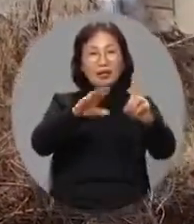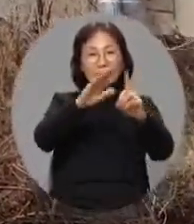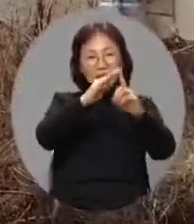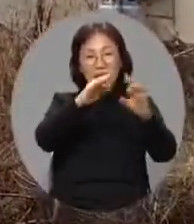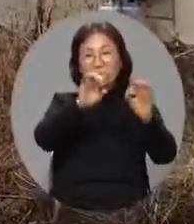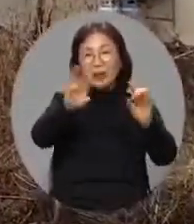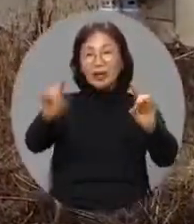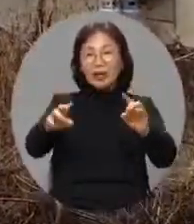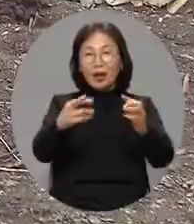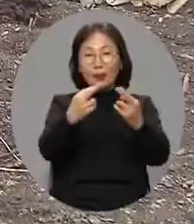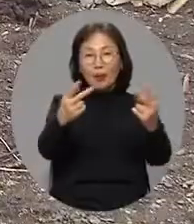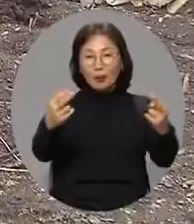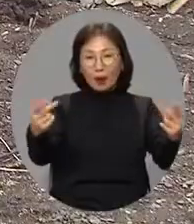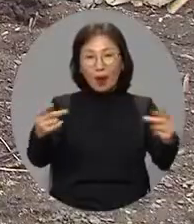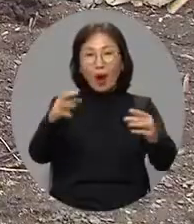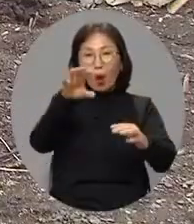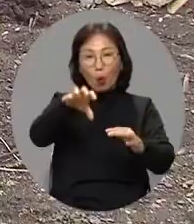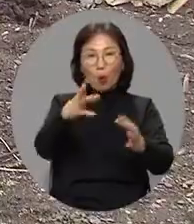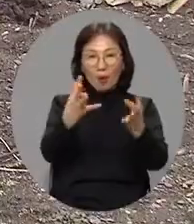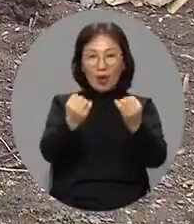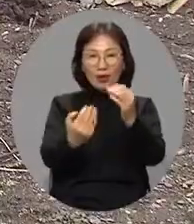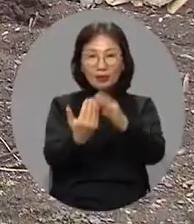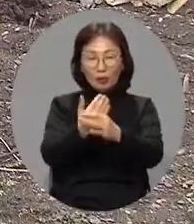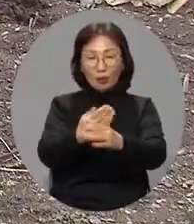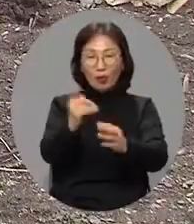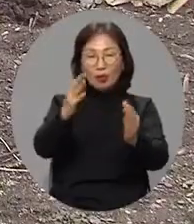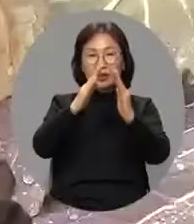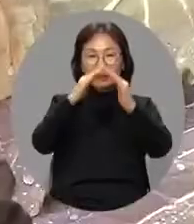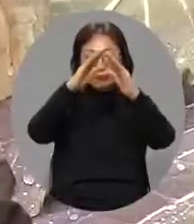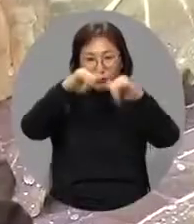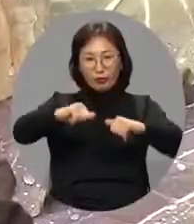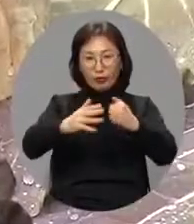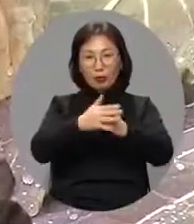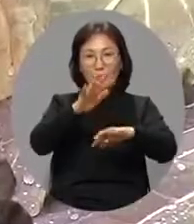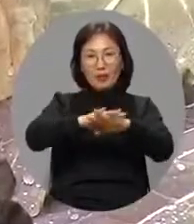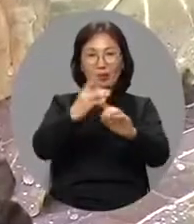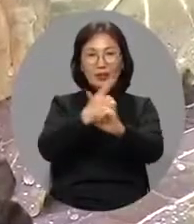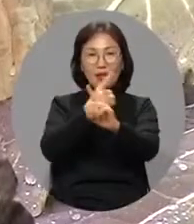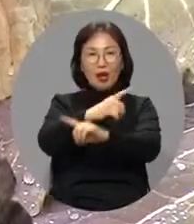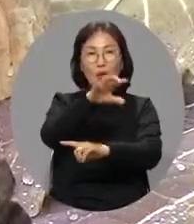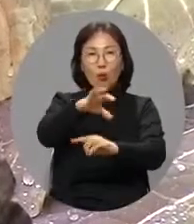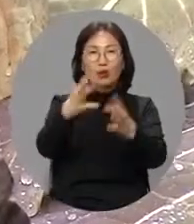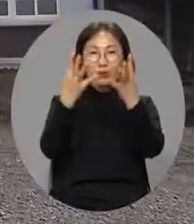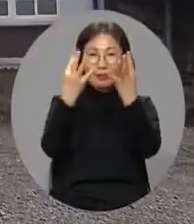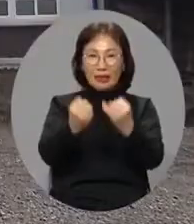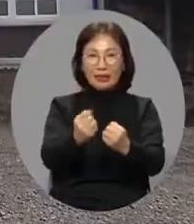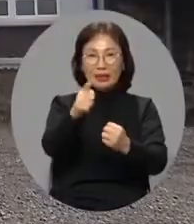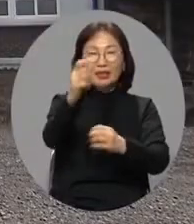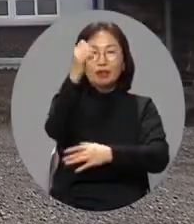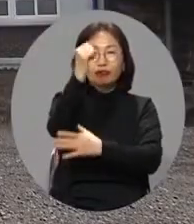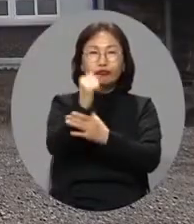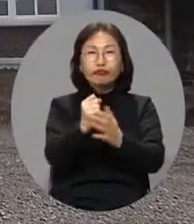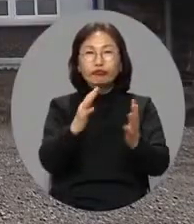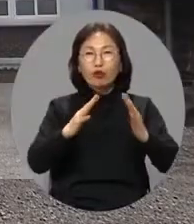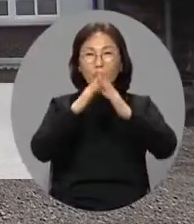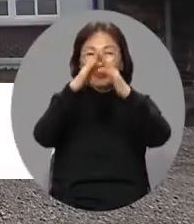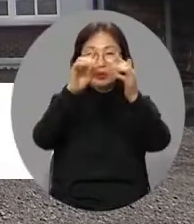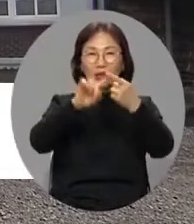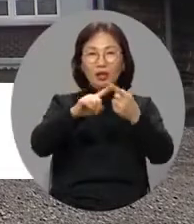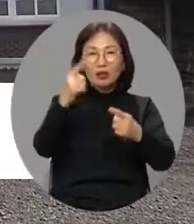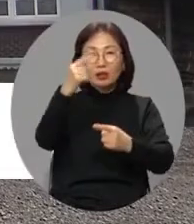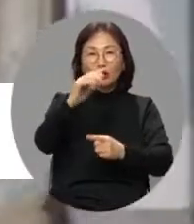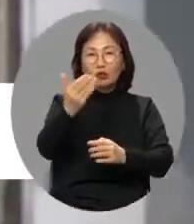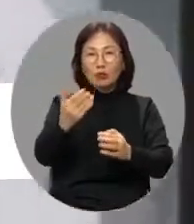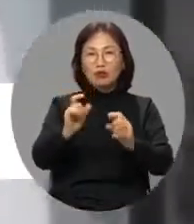집 이 나타나고 페달을 부수고 밭으로 쓰는 것 역시 여러분 됩니다 이 낡은 건물은 1990년대